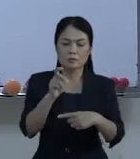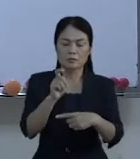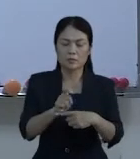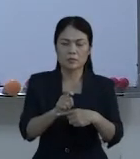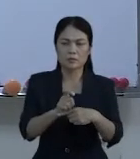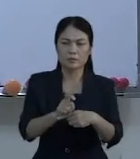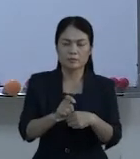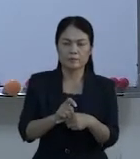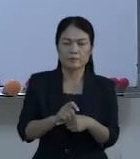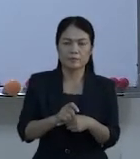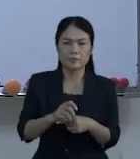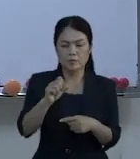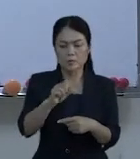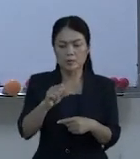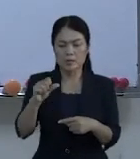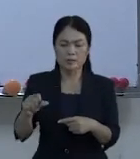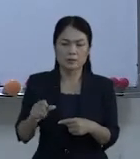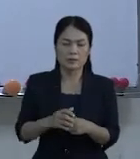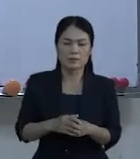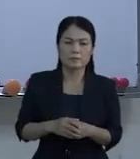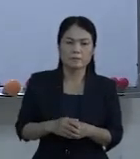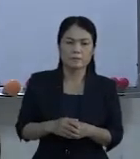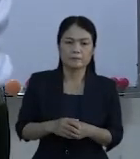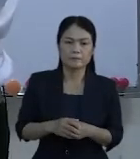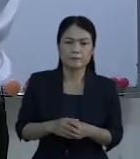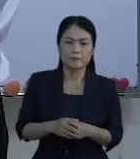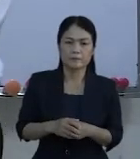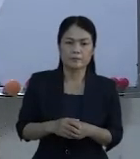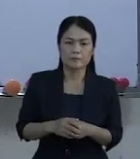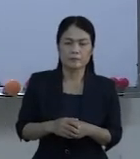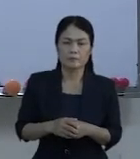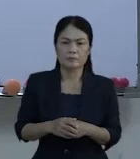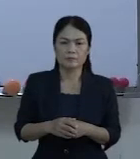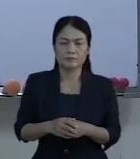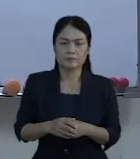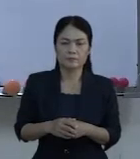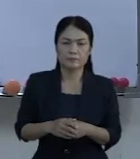tốn mơn và mưa tốn mơn và chân là cụ